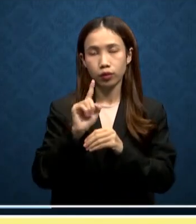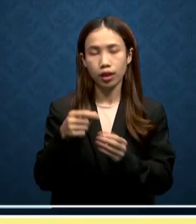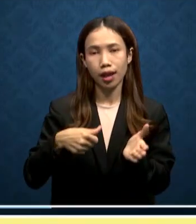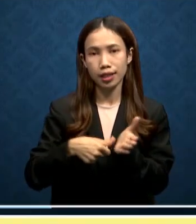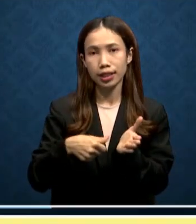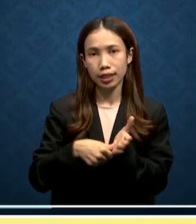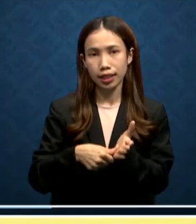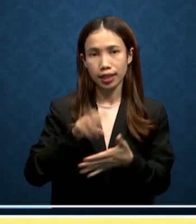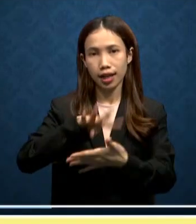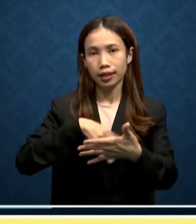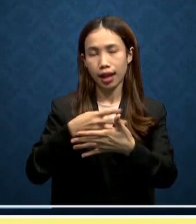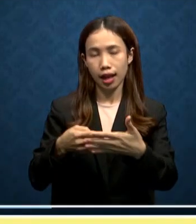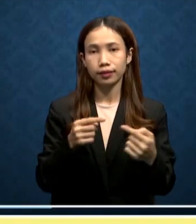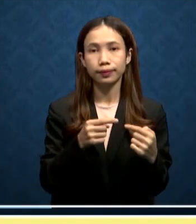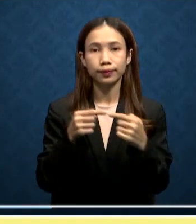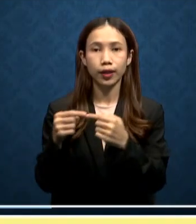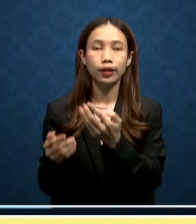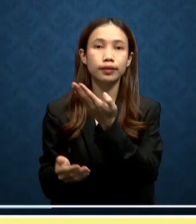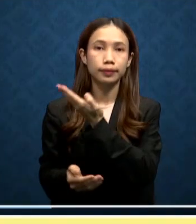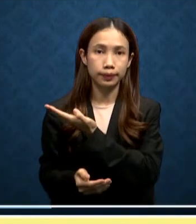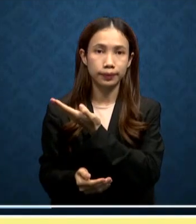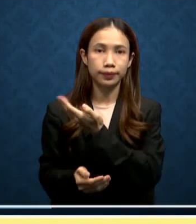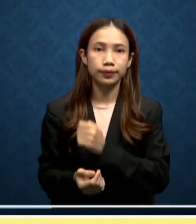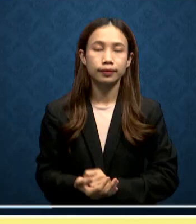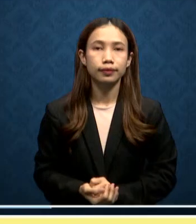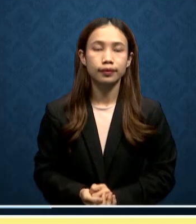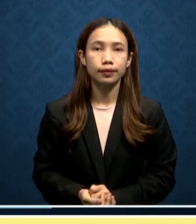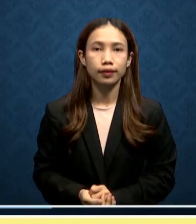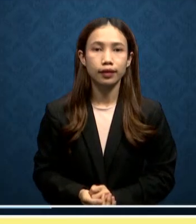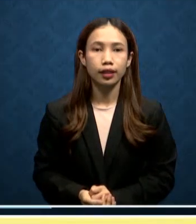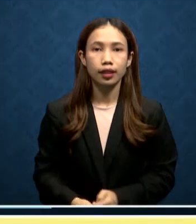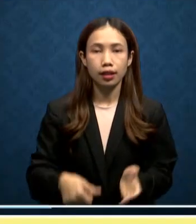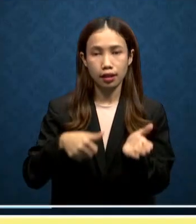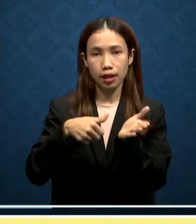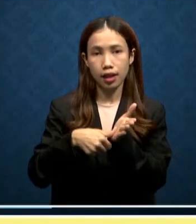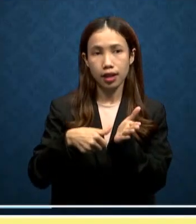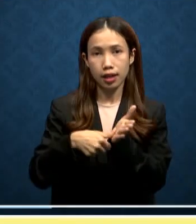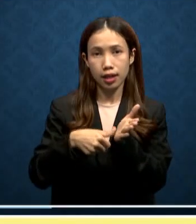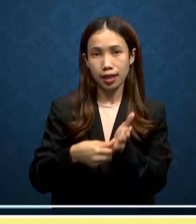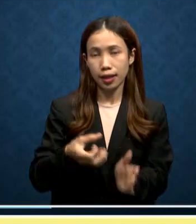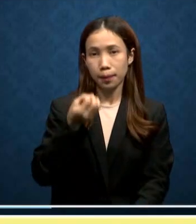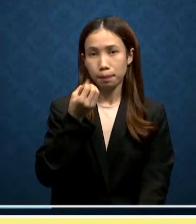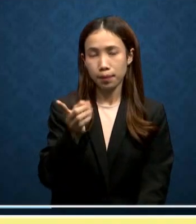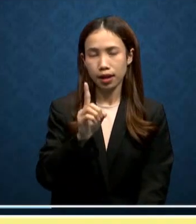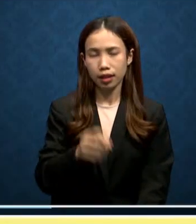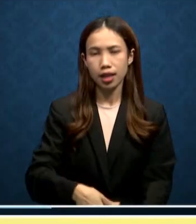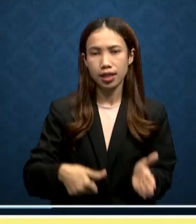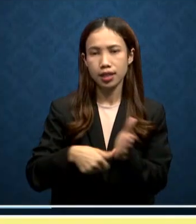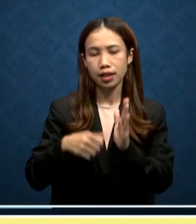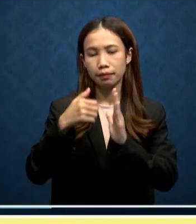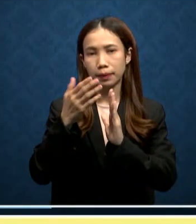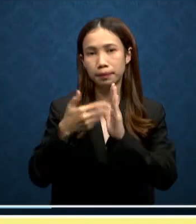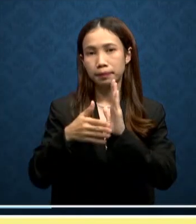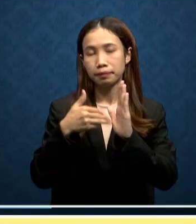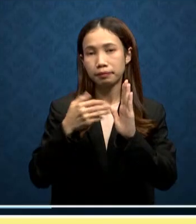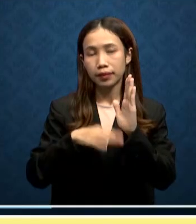นะในตารางต่อไปจะเห็นว่าหนี้ส่วนใหญ่นั้นเกิดจากหนี้ภูมิภาคนะส่วน